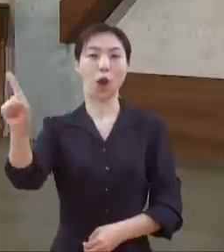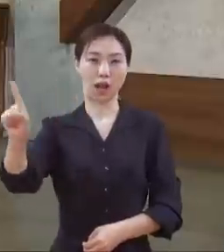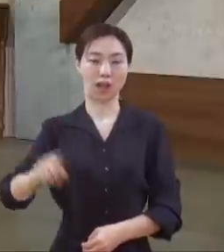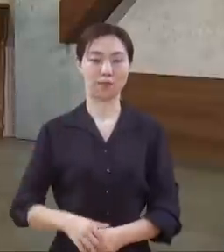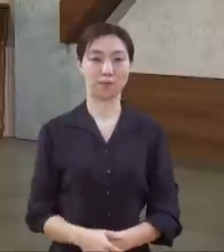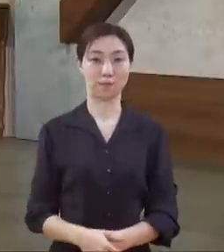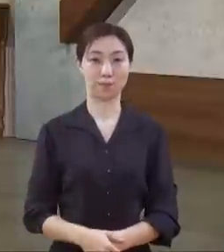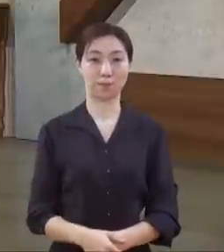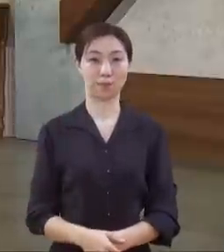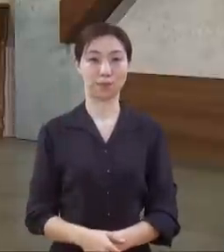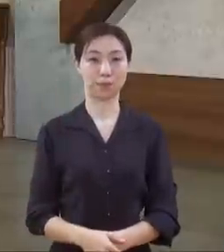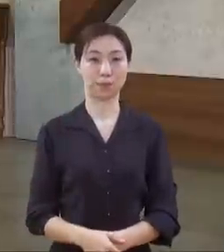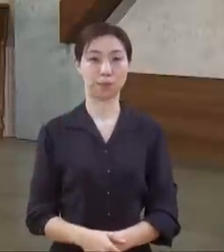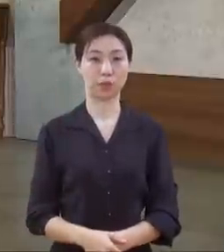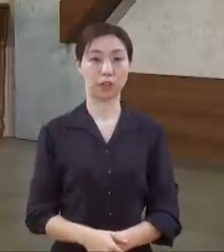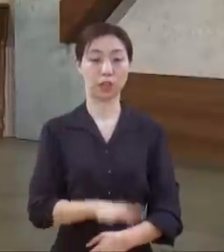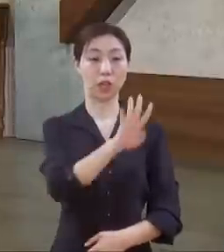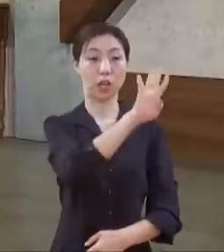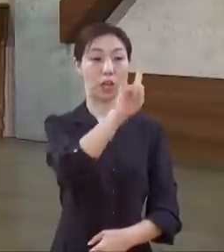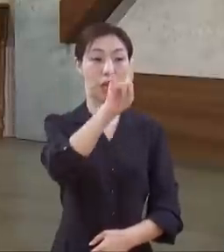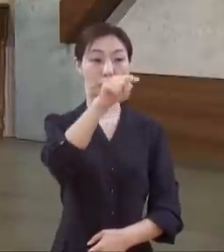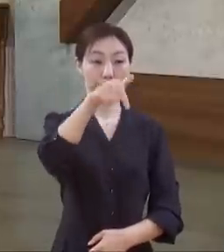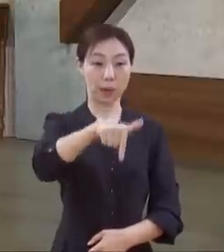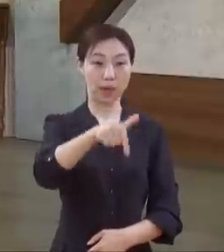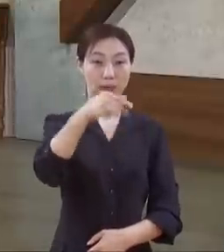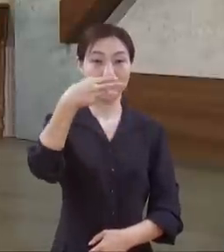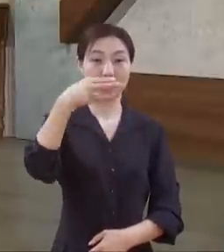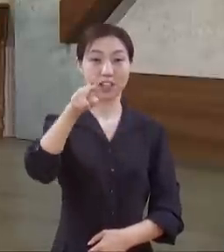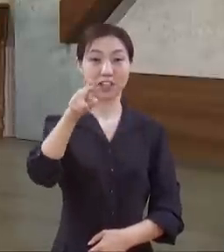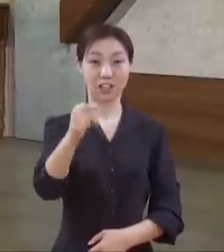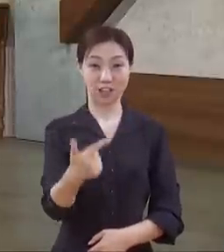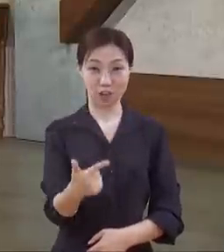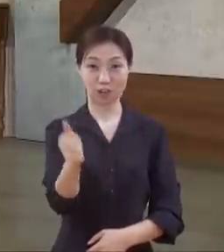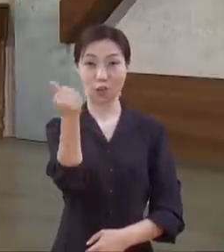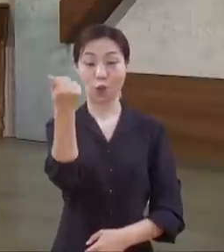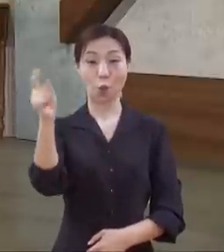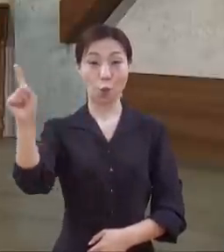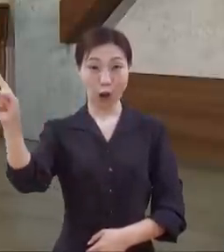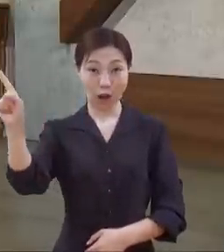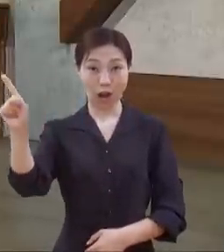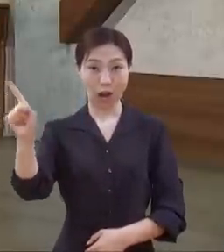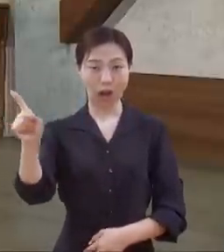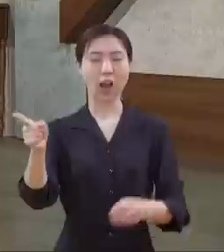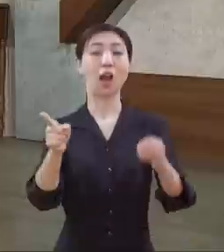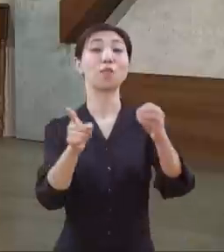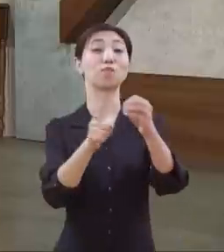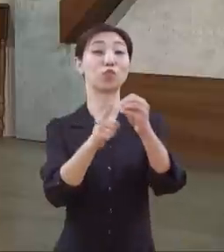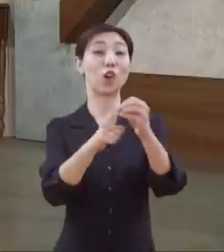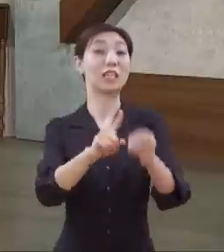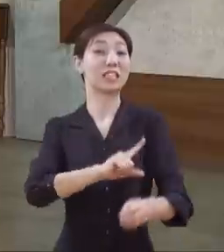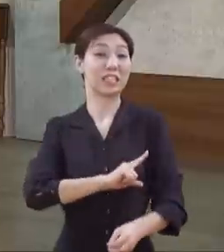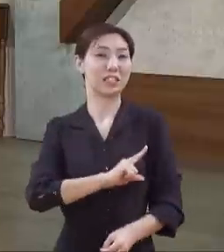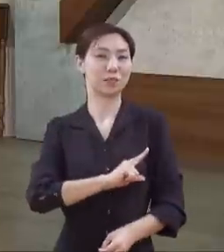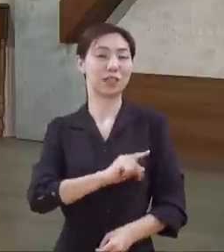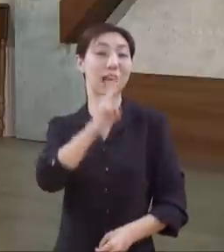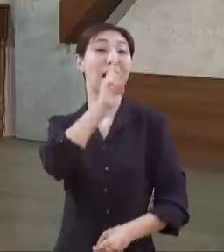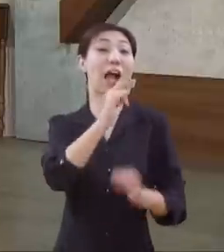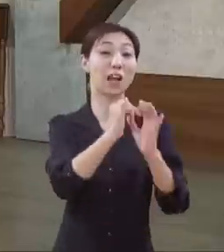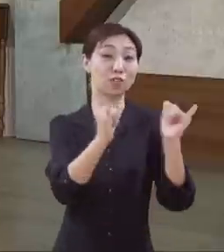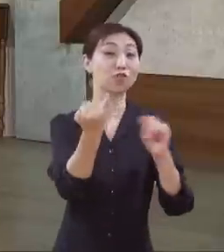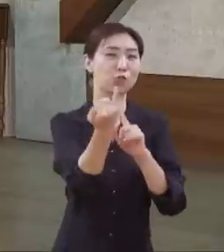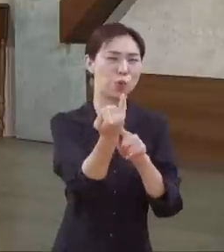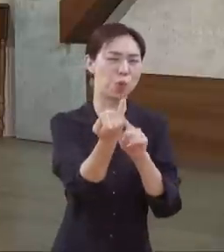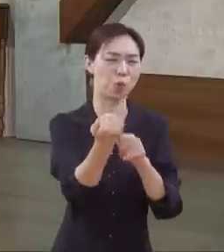가수 그러니까이 백년아 불자님께서 원래는 저를 안 다니셨대요 부처님을 잘